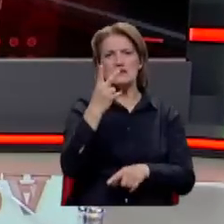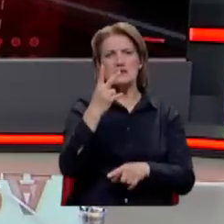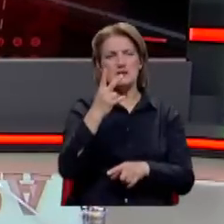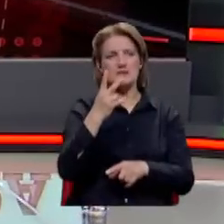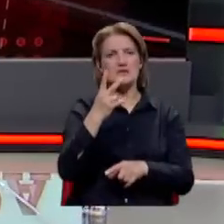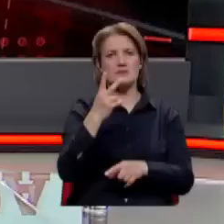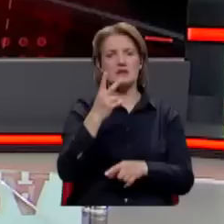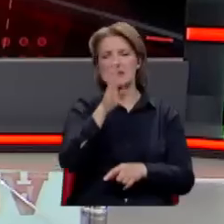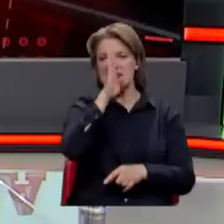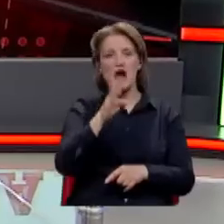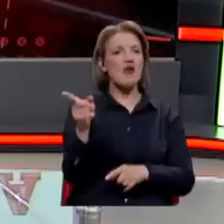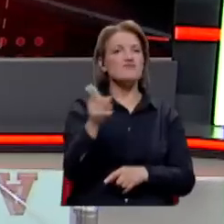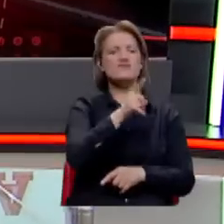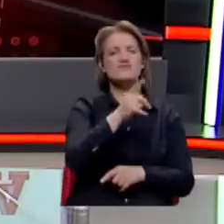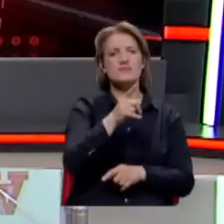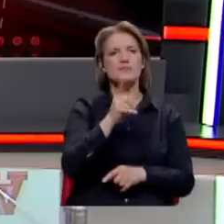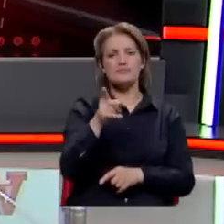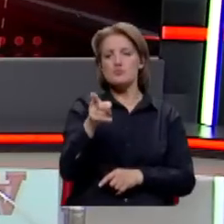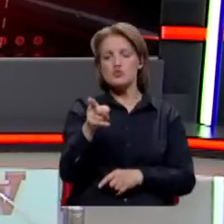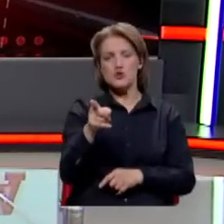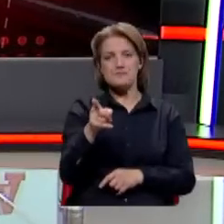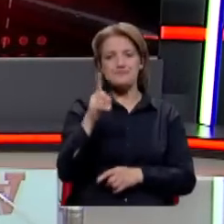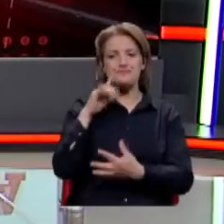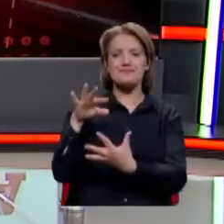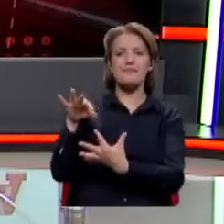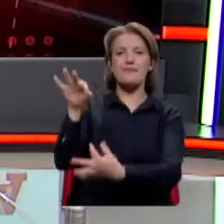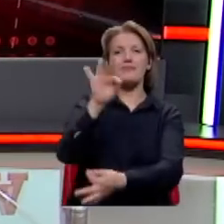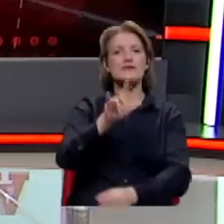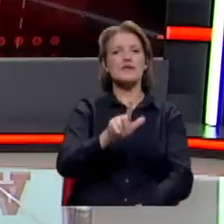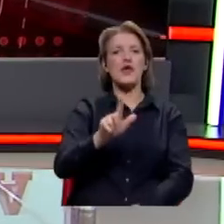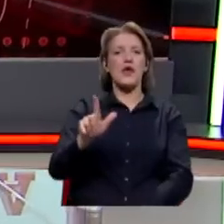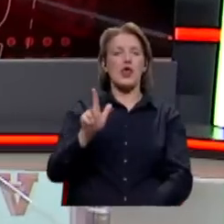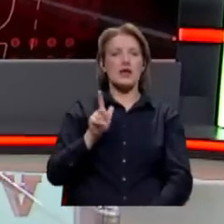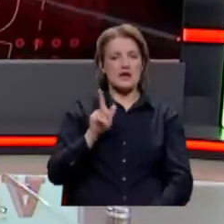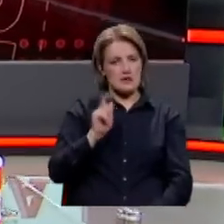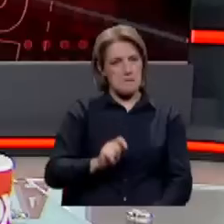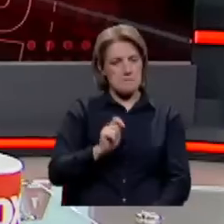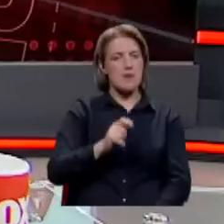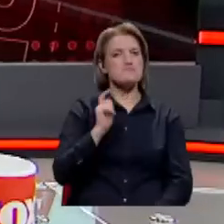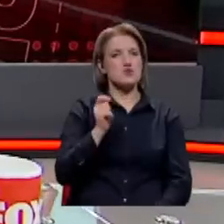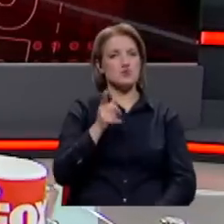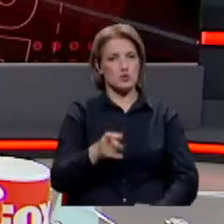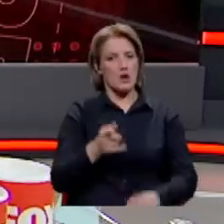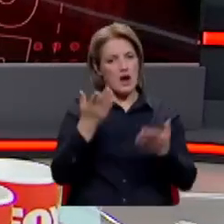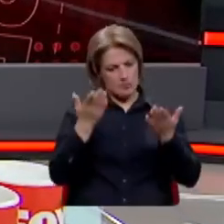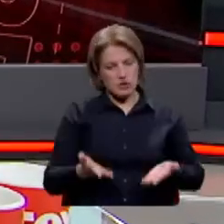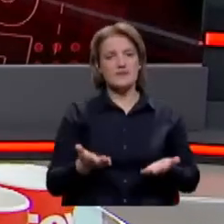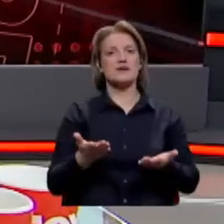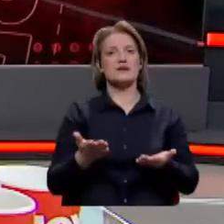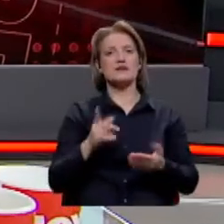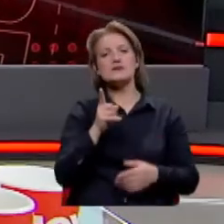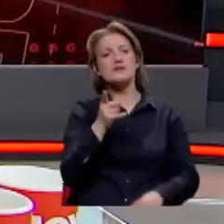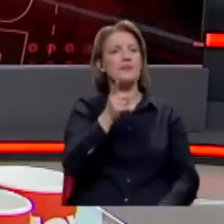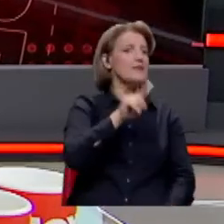bakıyor taraflar. Efendim bu insanlığın gereğiydi, yapmak zorundaydık, kabul ettik. Bir